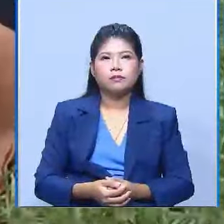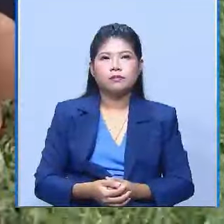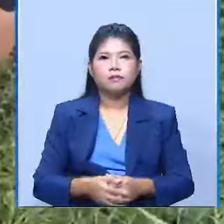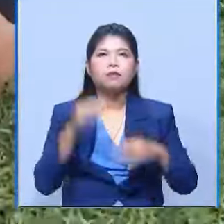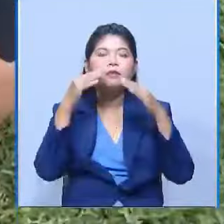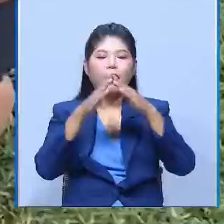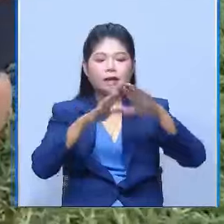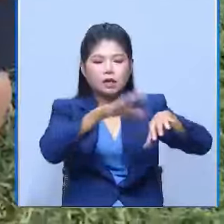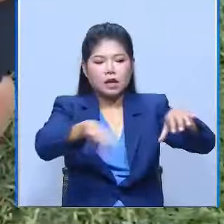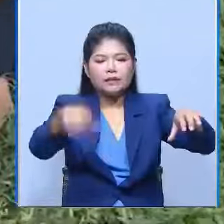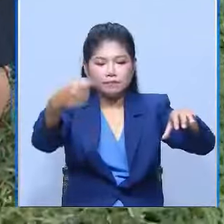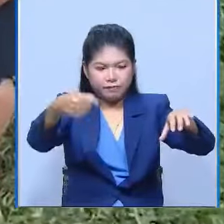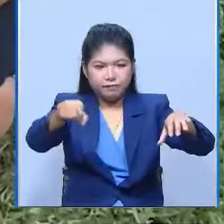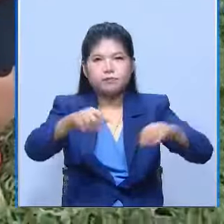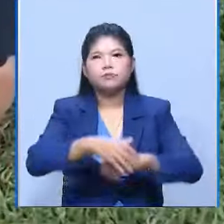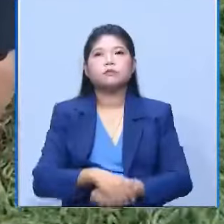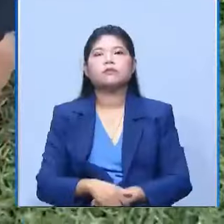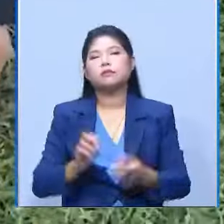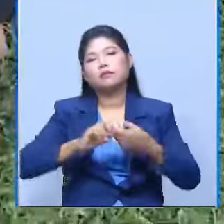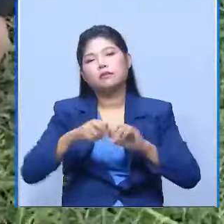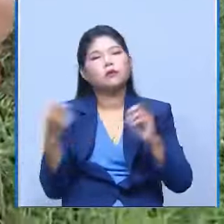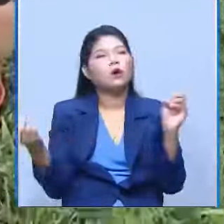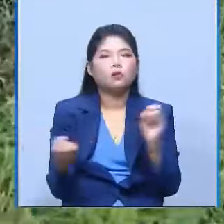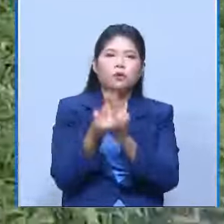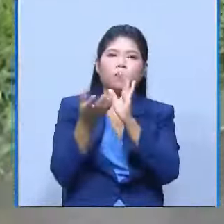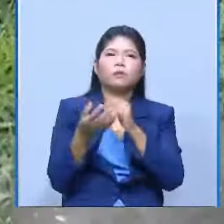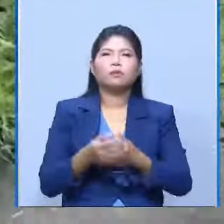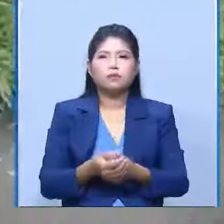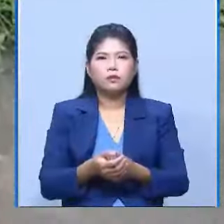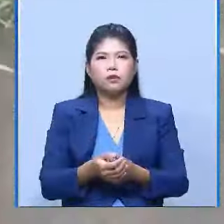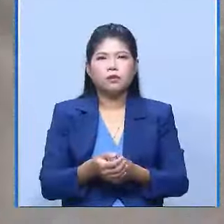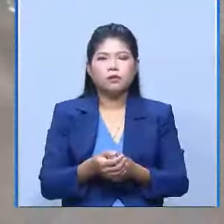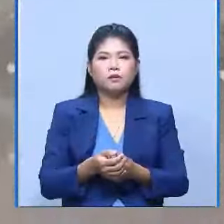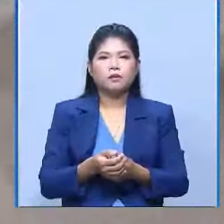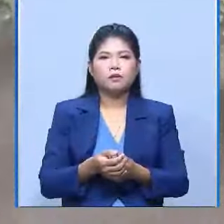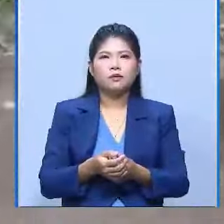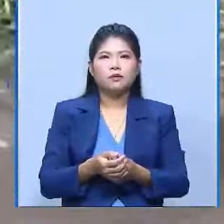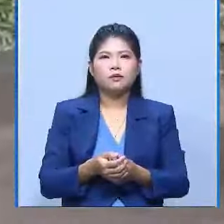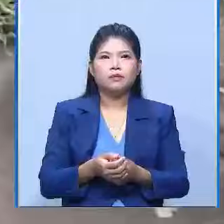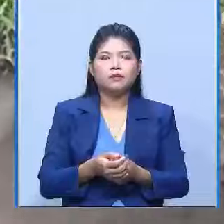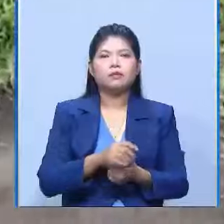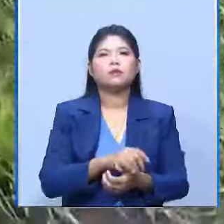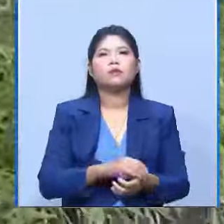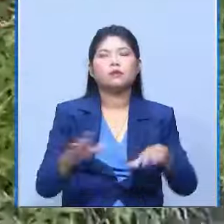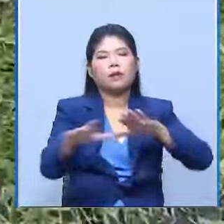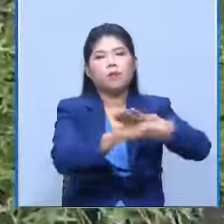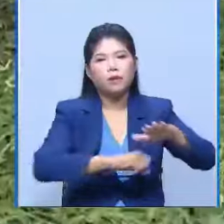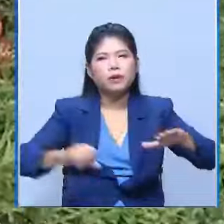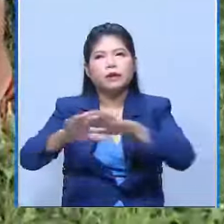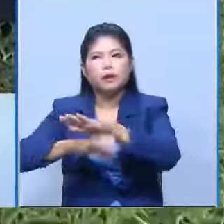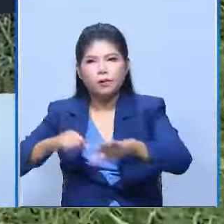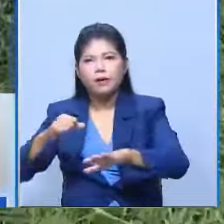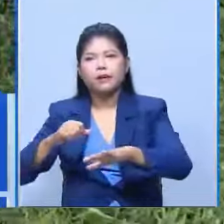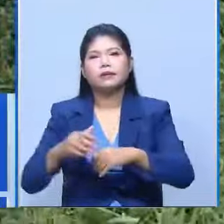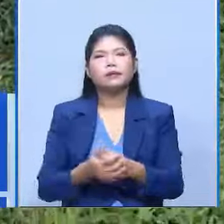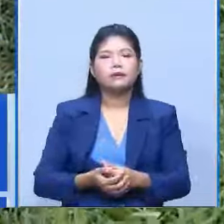ล่ะ โอ้เดือดร้อนกันไปหมดผู้เสียหายเพียบค่ะเพราะว่าโดนกันเป็นแถวๆเลยคุณผู้ชมช